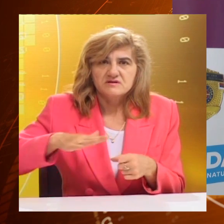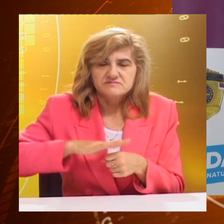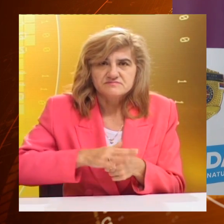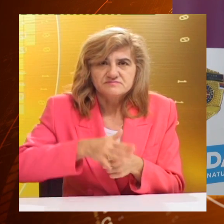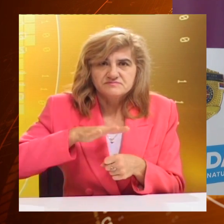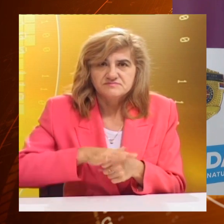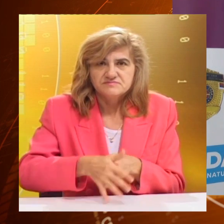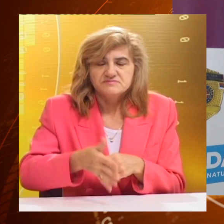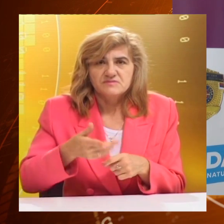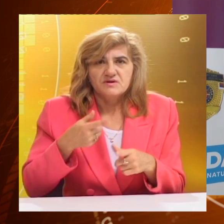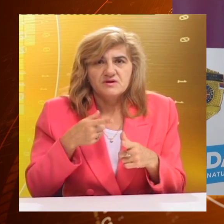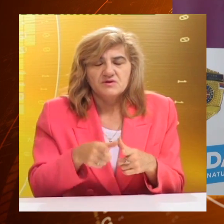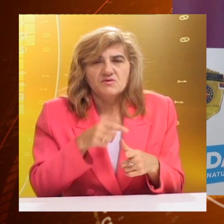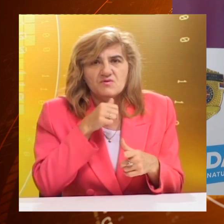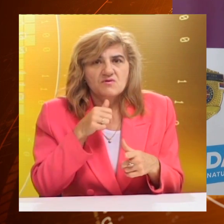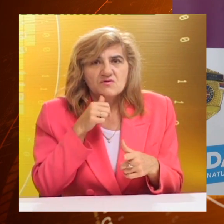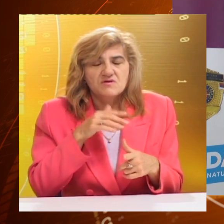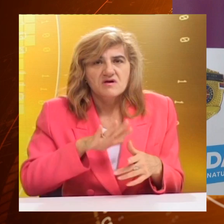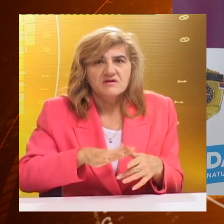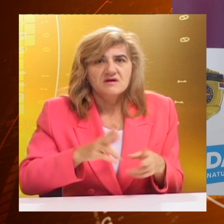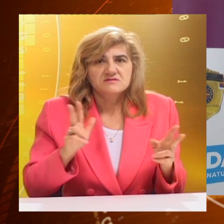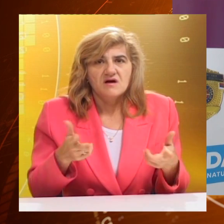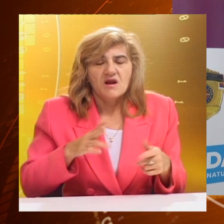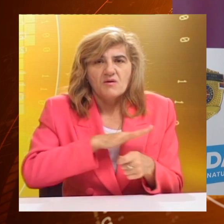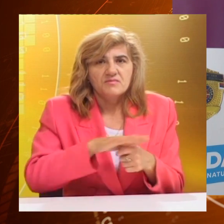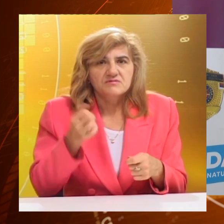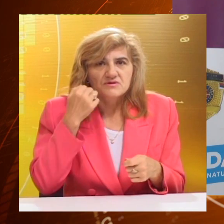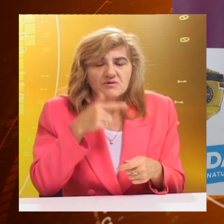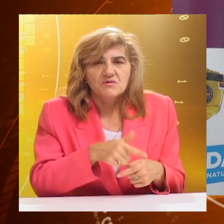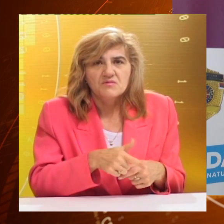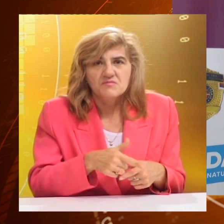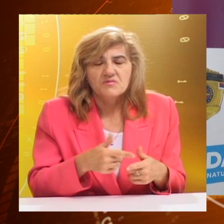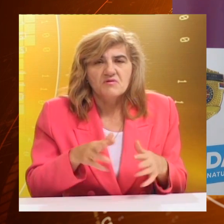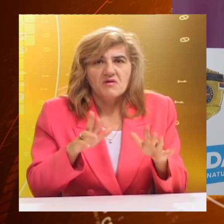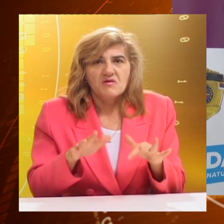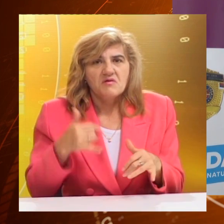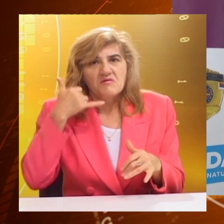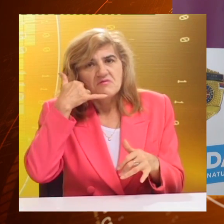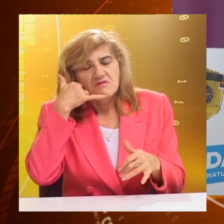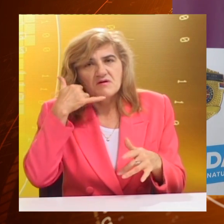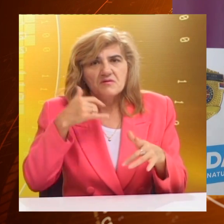vršnjačkog zlostavljanja i zlostavljanja od strane pedofila na internetu u porastu, jer jednostavno djeca su više na